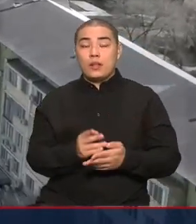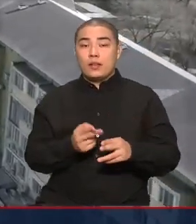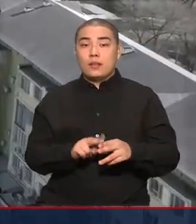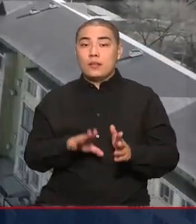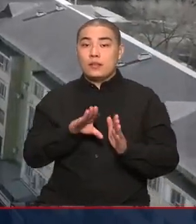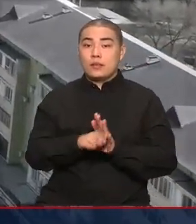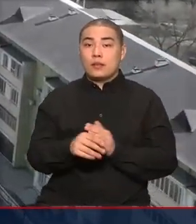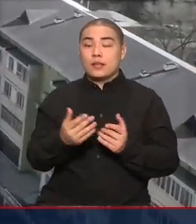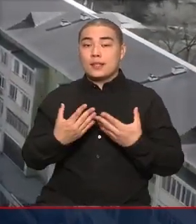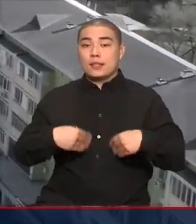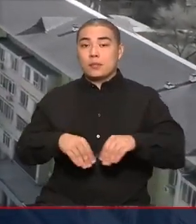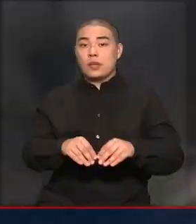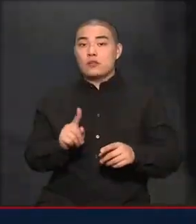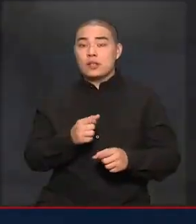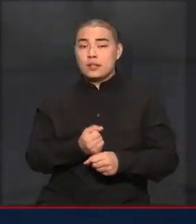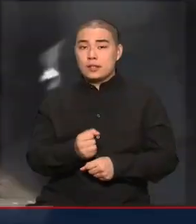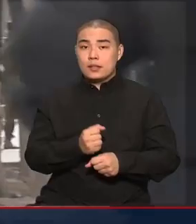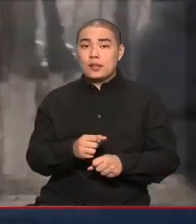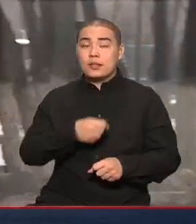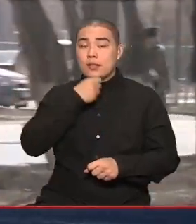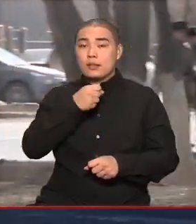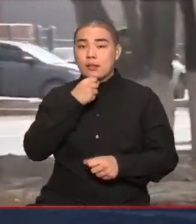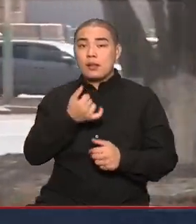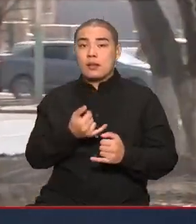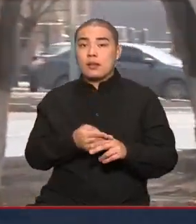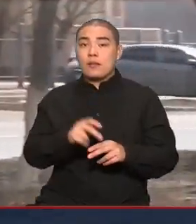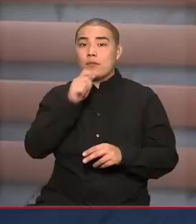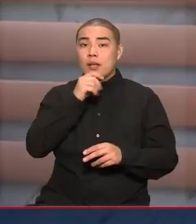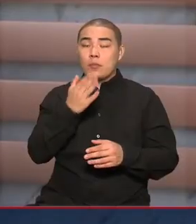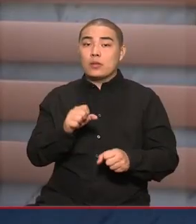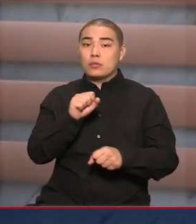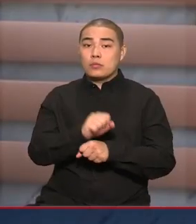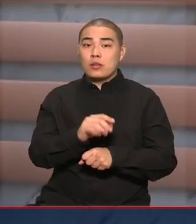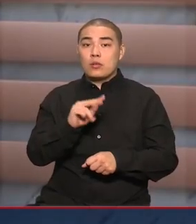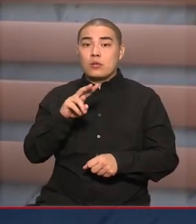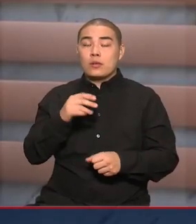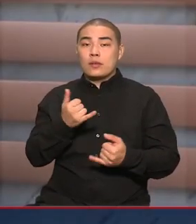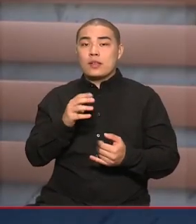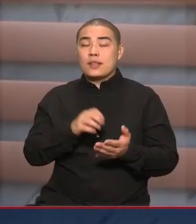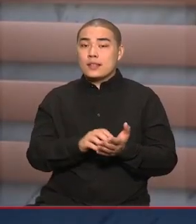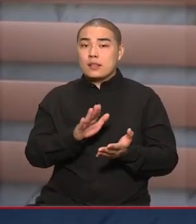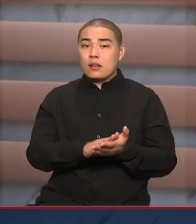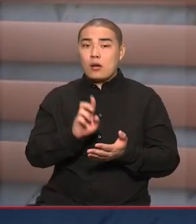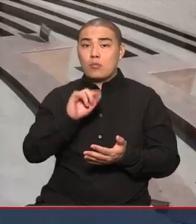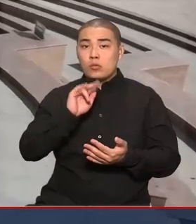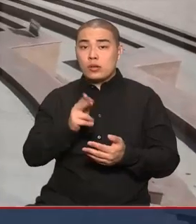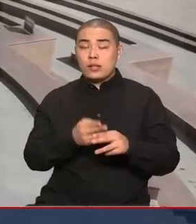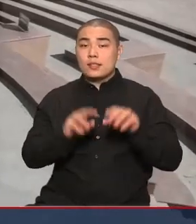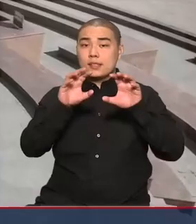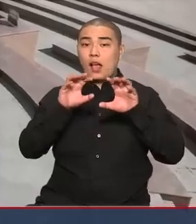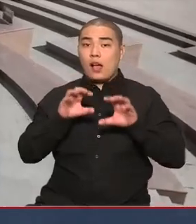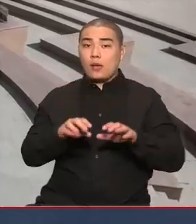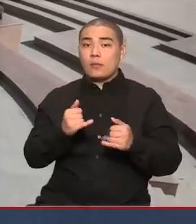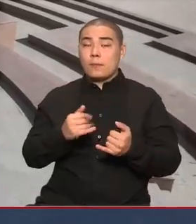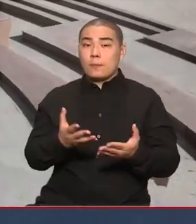ретінде отбасындағы зорлық, жеткіншектердің үйір болған вейпке тоқтамы, лудомания мен нашақорлыққа қатысты заңдар қолданысқа